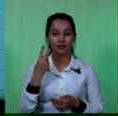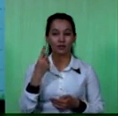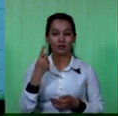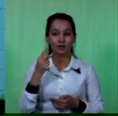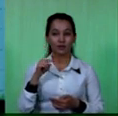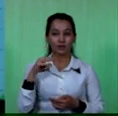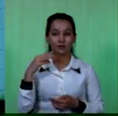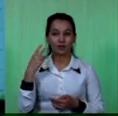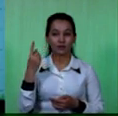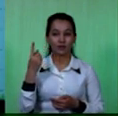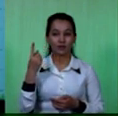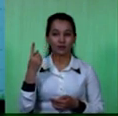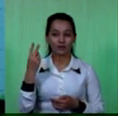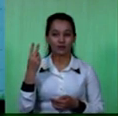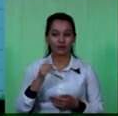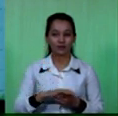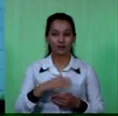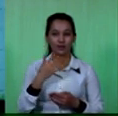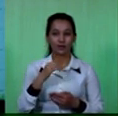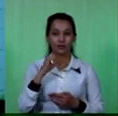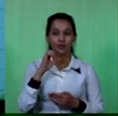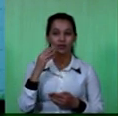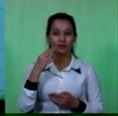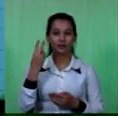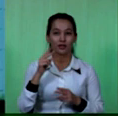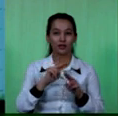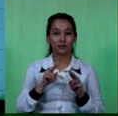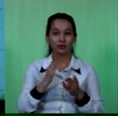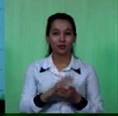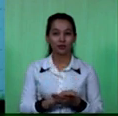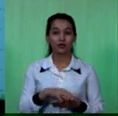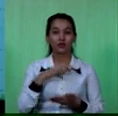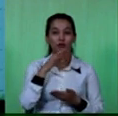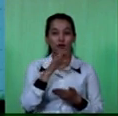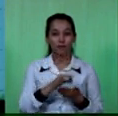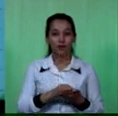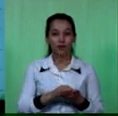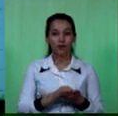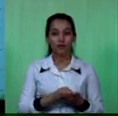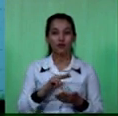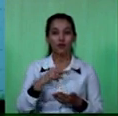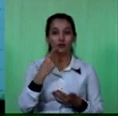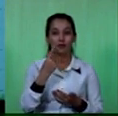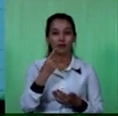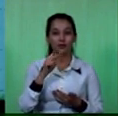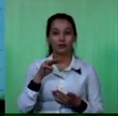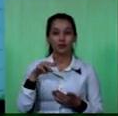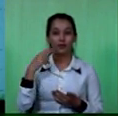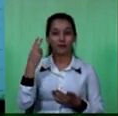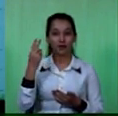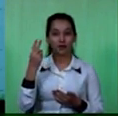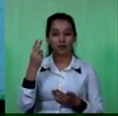desimetr kvadratimiz 50 santimetr kvadratga teng. Demak, javob 2dan 1